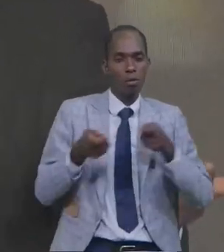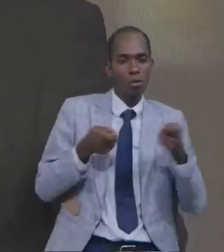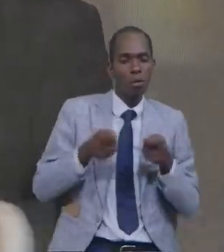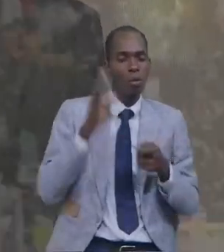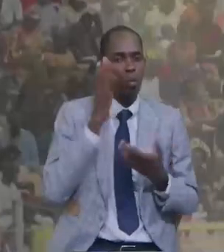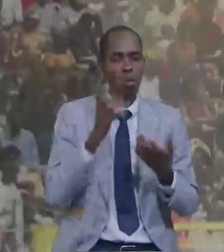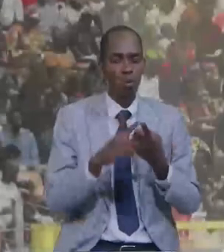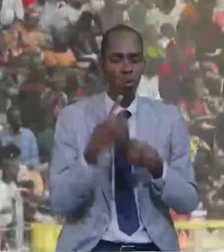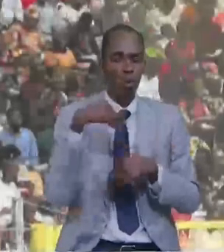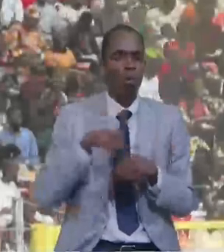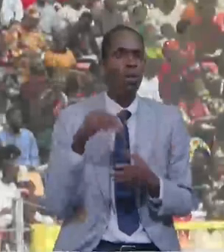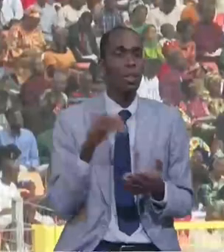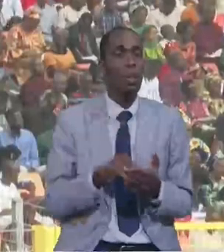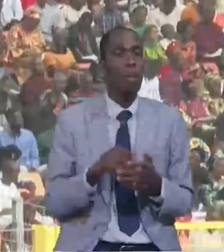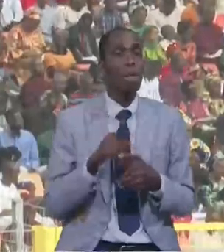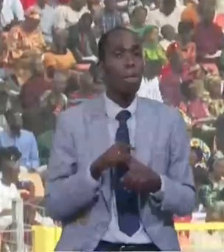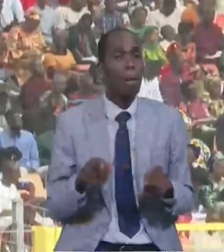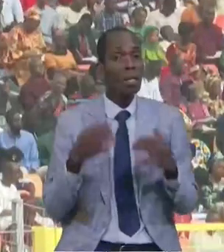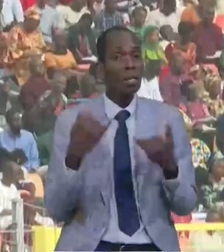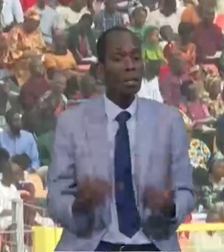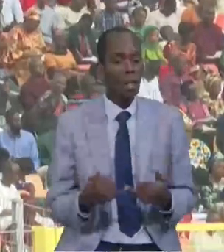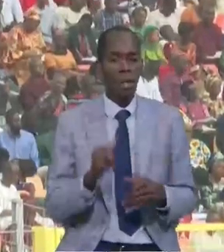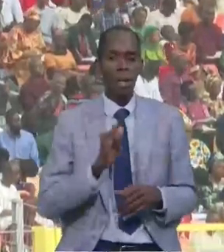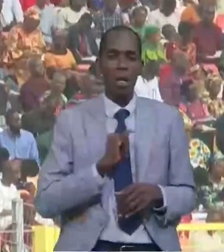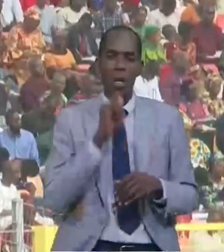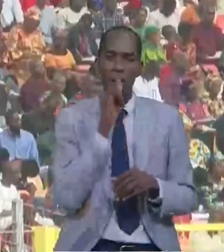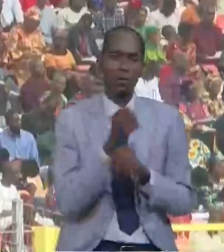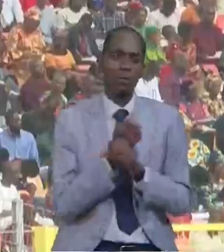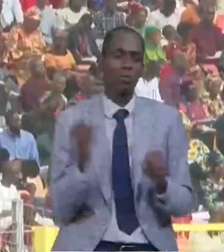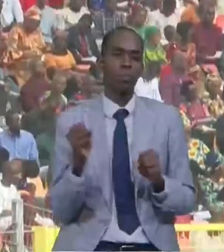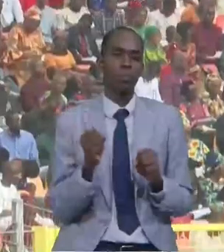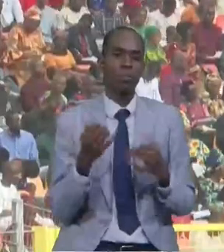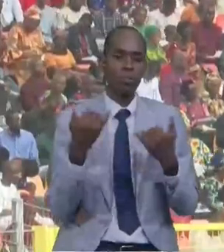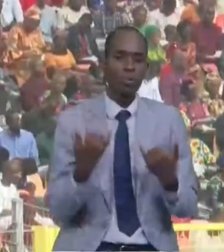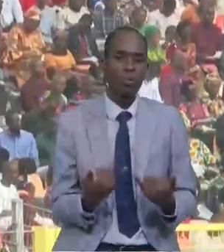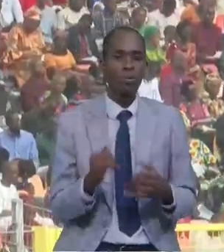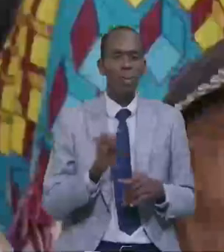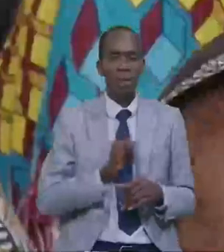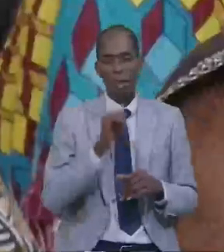Tu es transformé. Ou les péchés du passé.